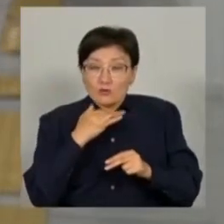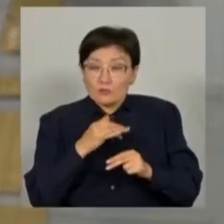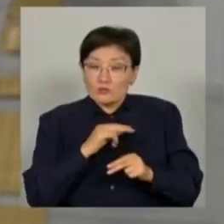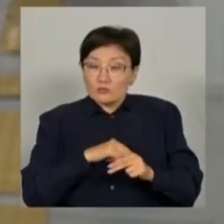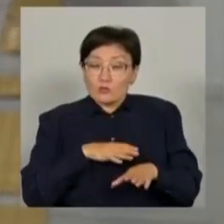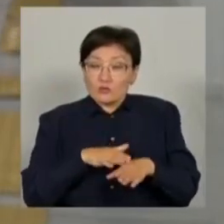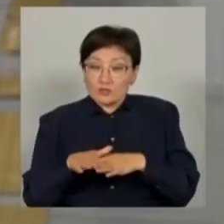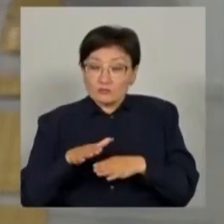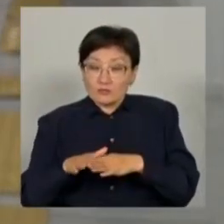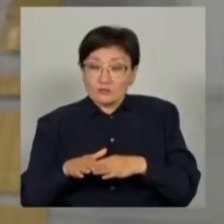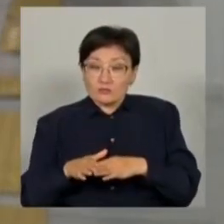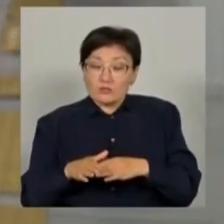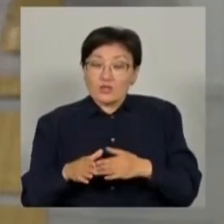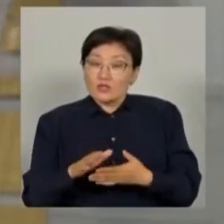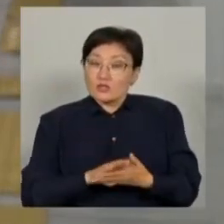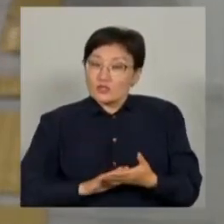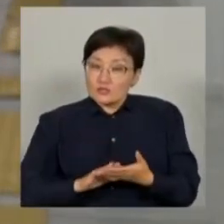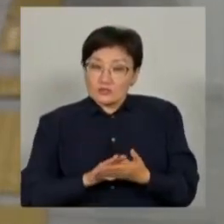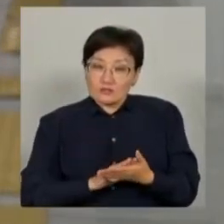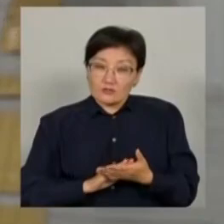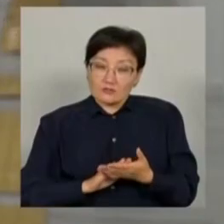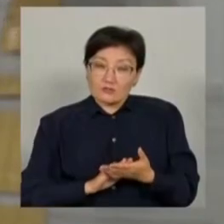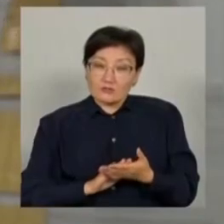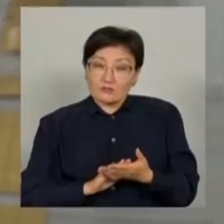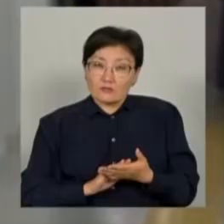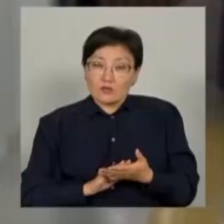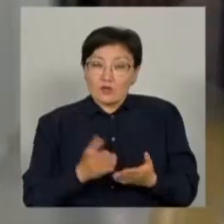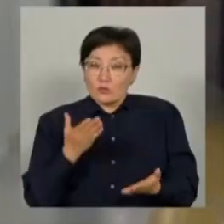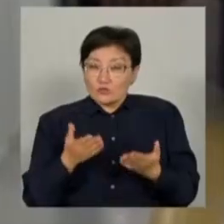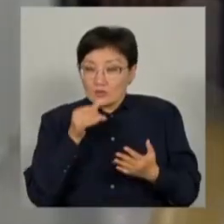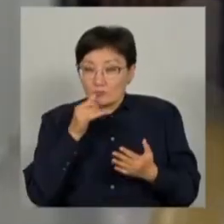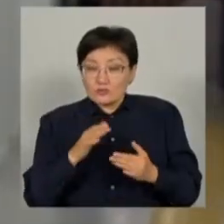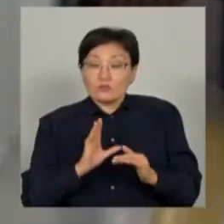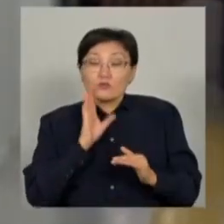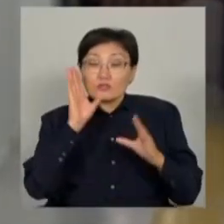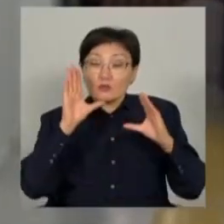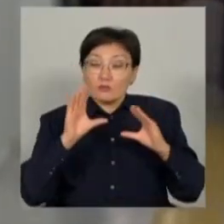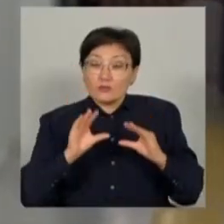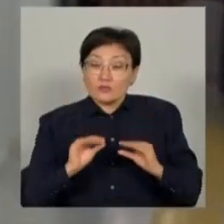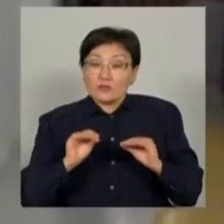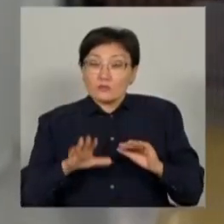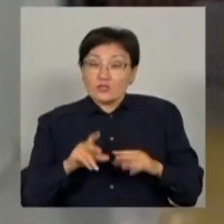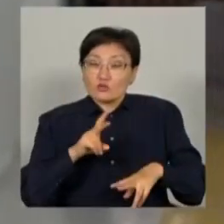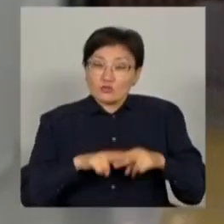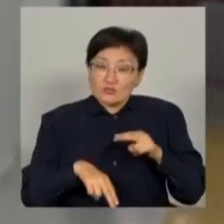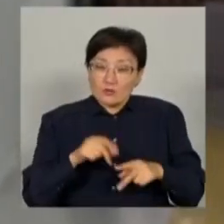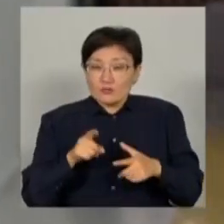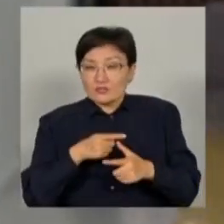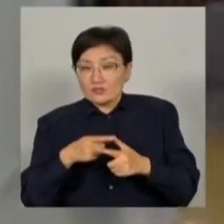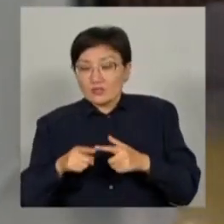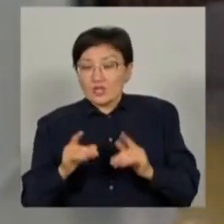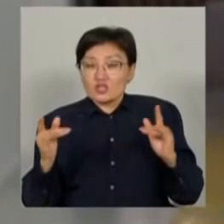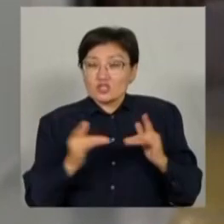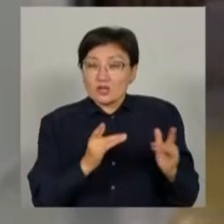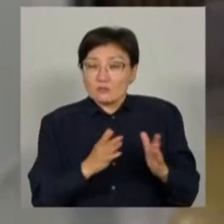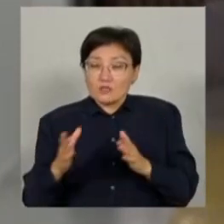Оны ешқандай безбенге салып, өлшей алмайсың. Күні түні тыным таппай, біресе құрылыста, біресе